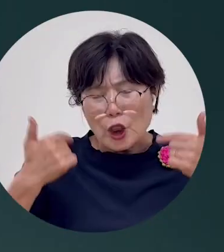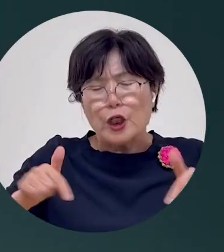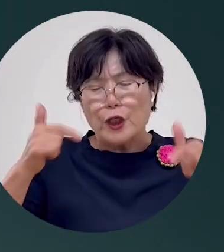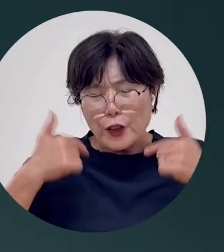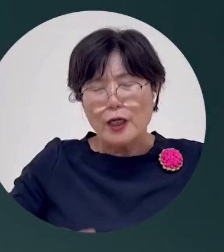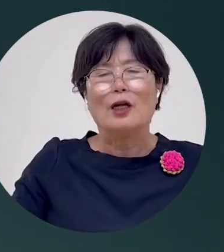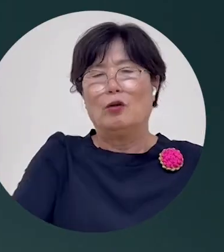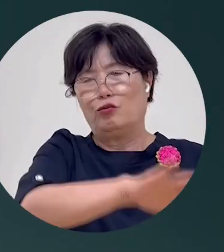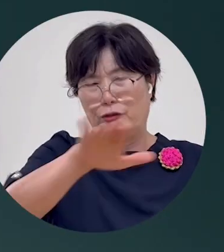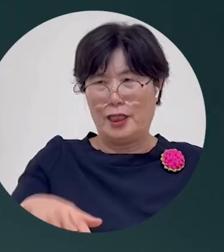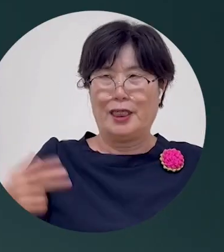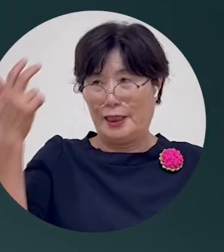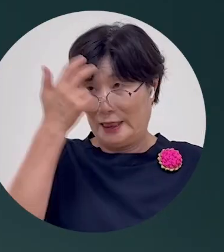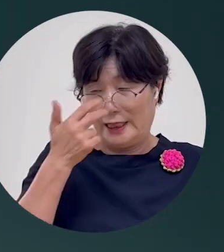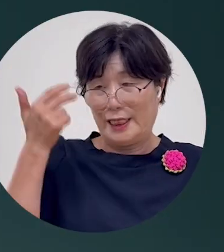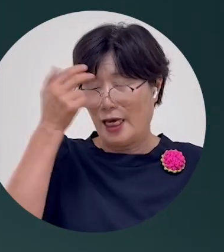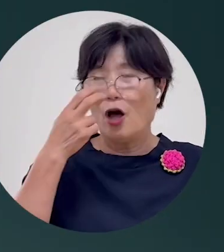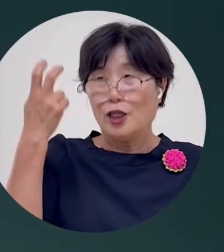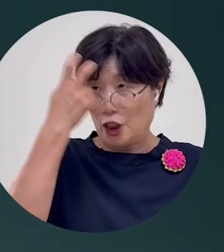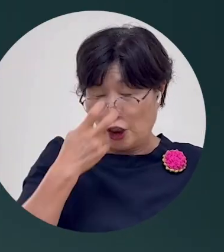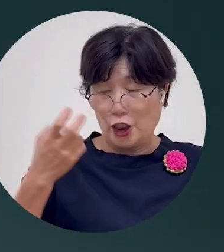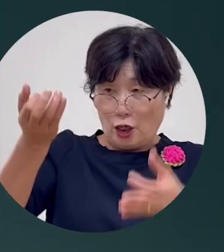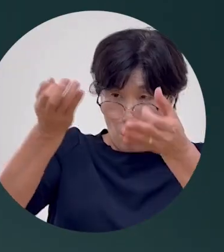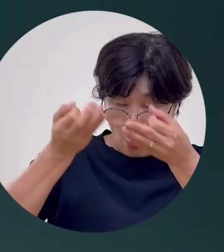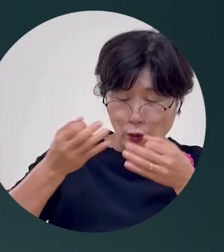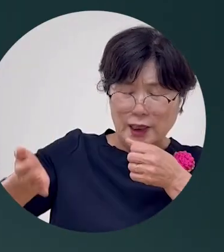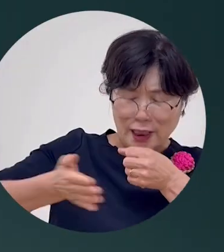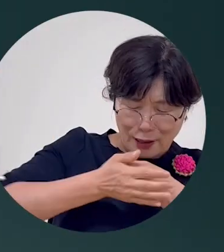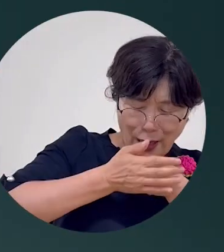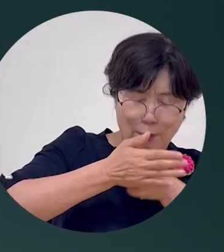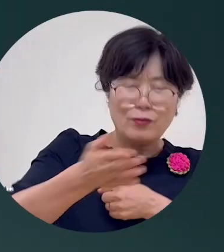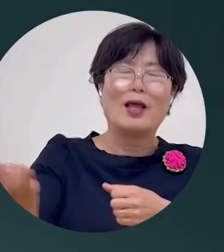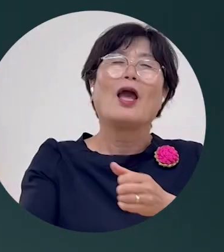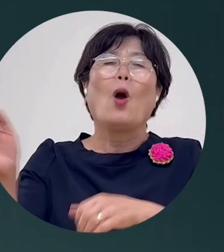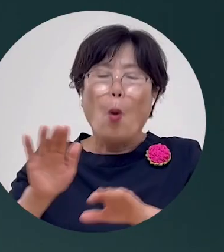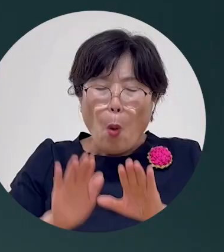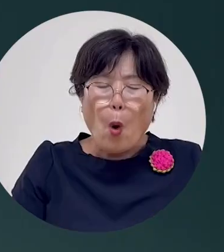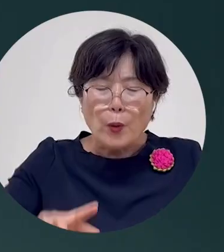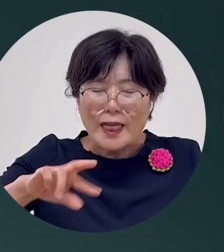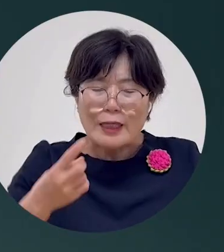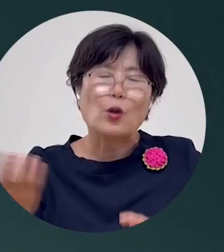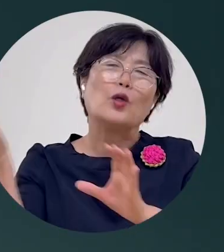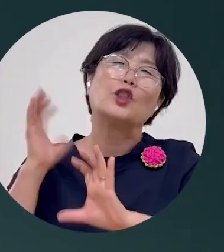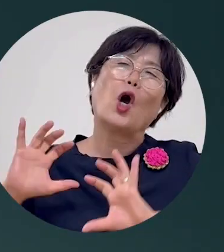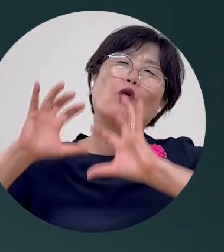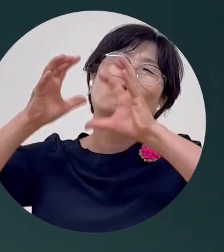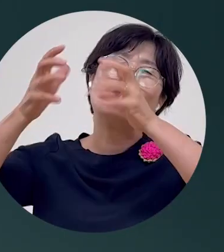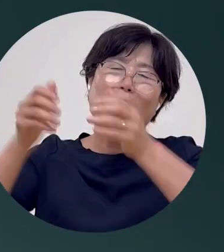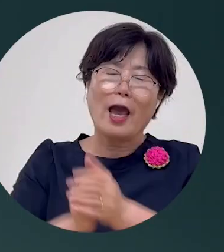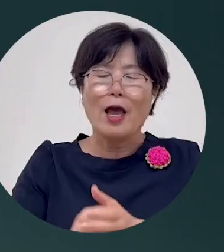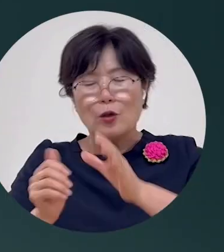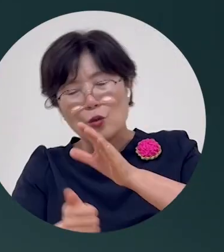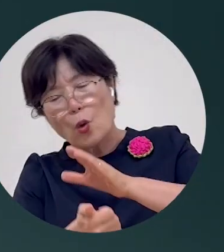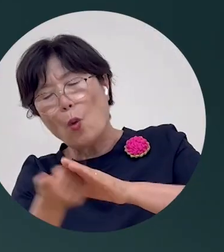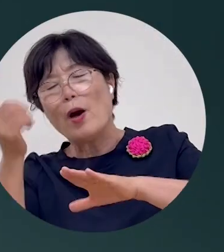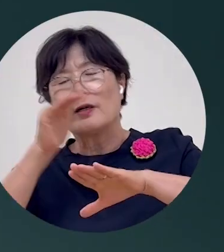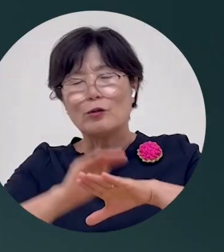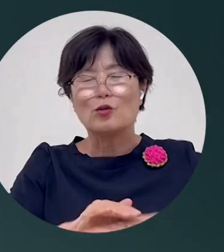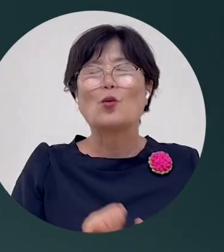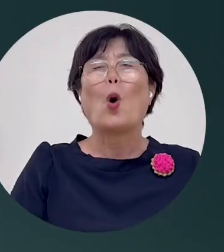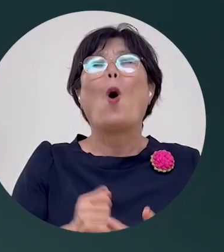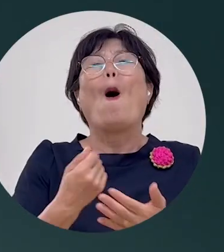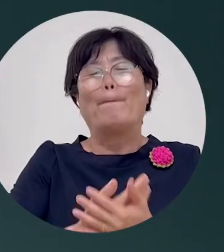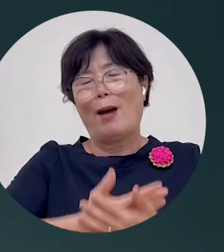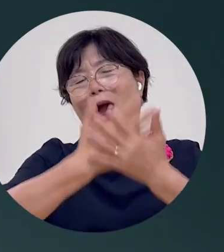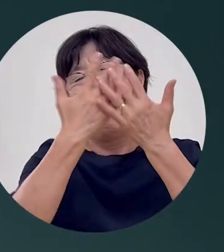우리를 지켜보시기에 우리는 오늘 또 천국의 소망으로 밝은 미래를 꿈꿀 수 있어요.